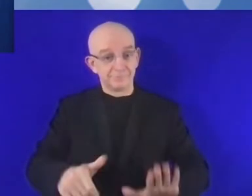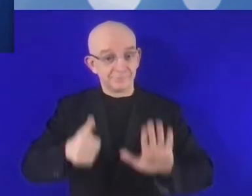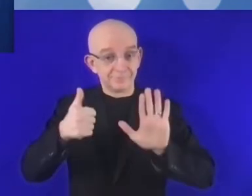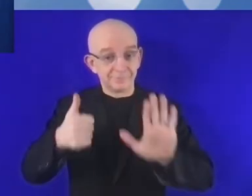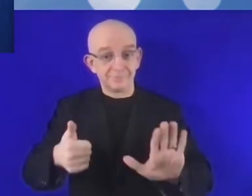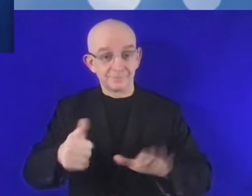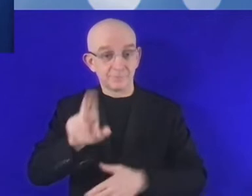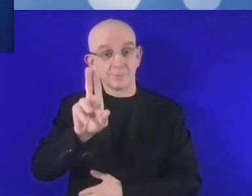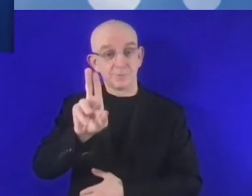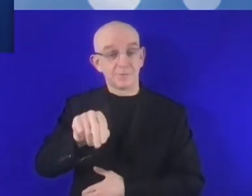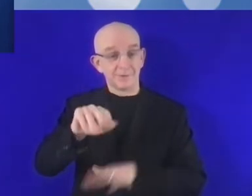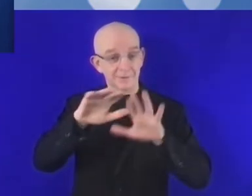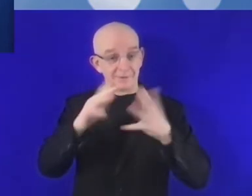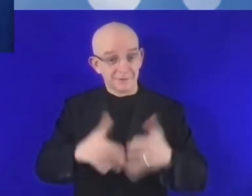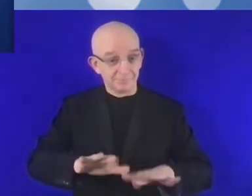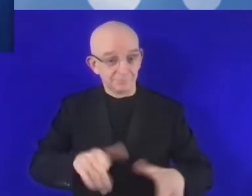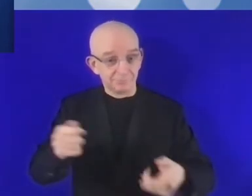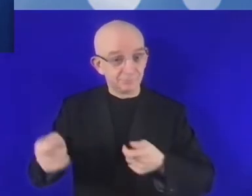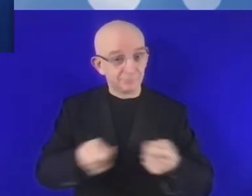في الجلسة 16